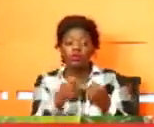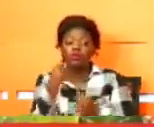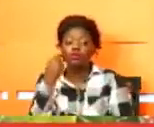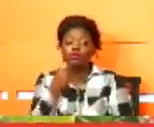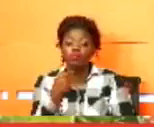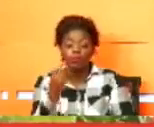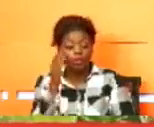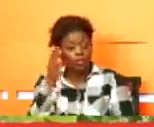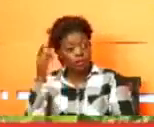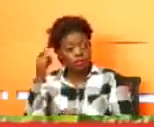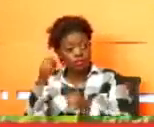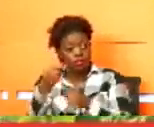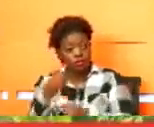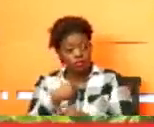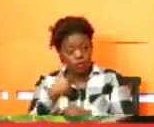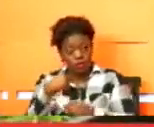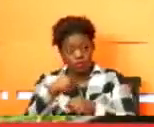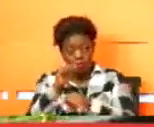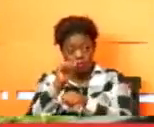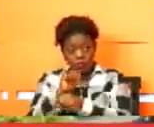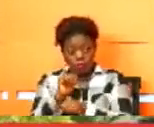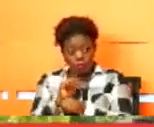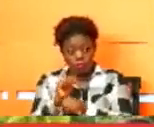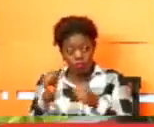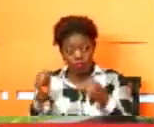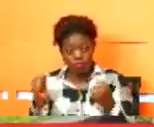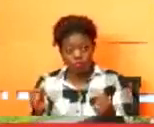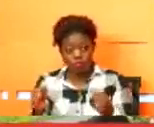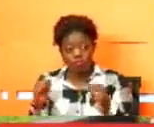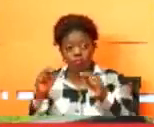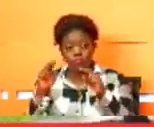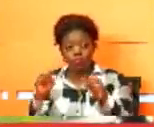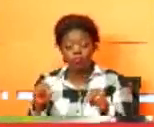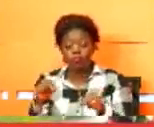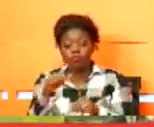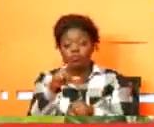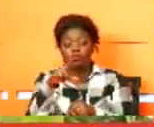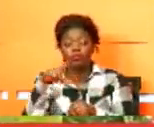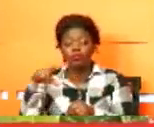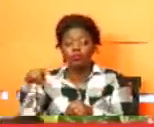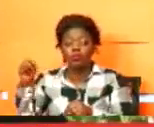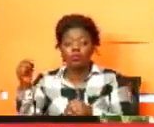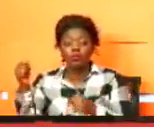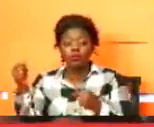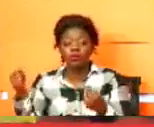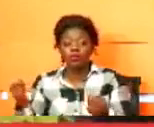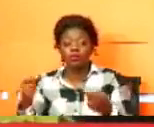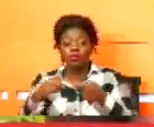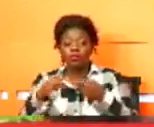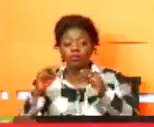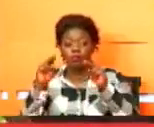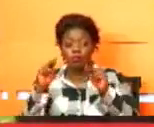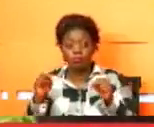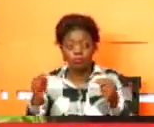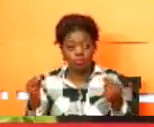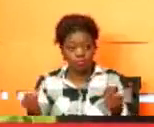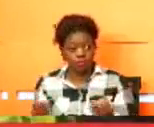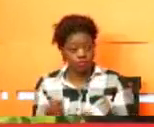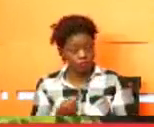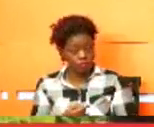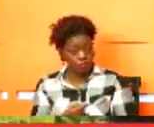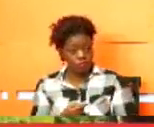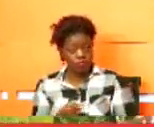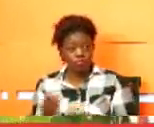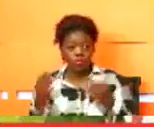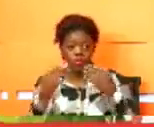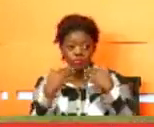to me. Zengenda kola sawa zino, tere genda kola wawano bulumuta gende, ugeni suwate kumamba, tere gara kutema mune wano. Thank